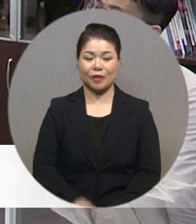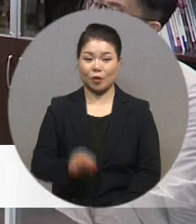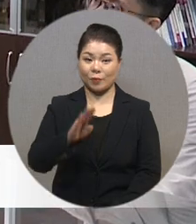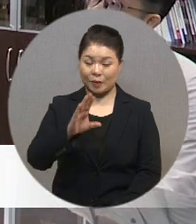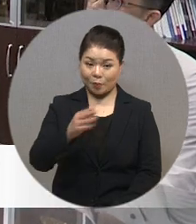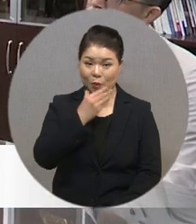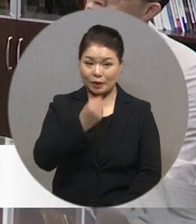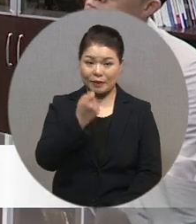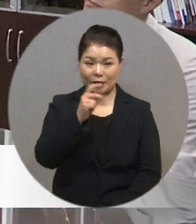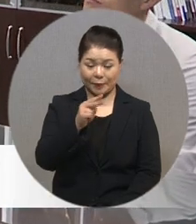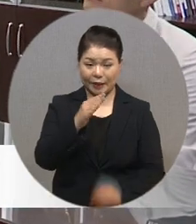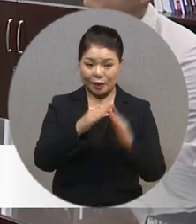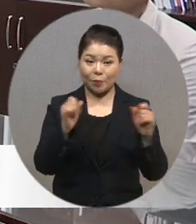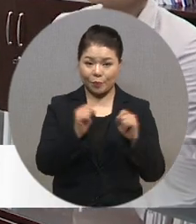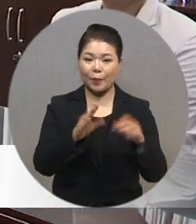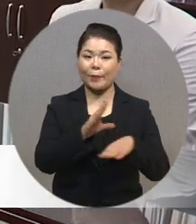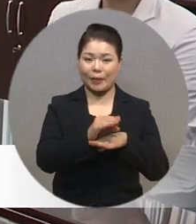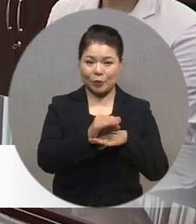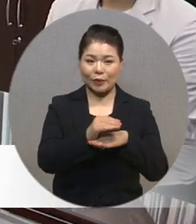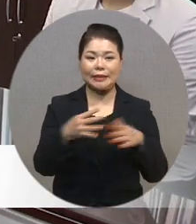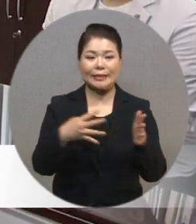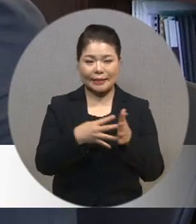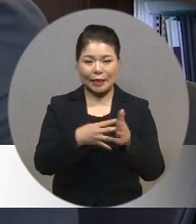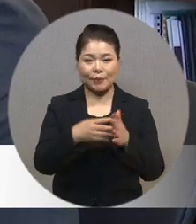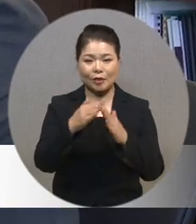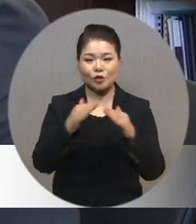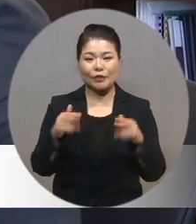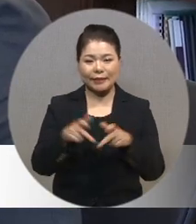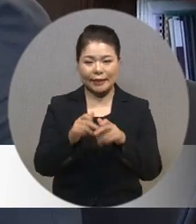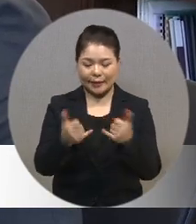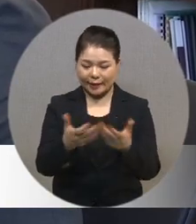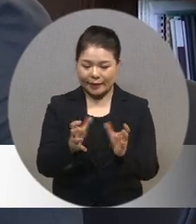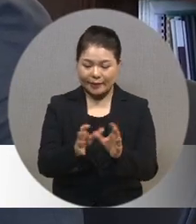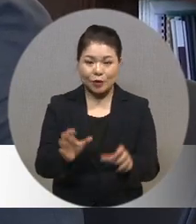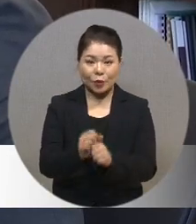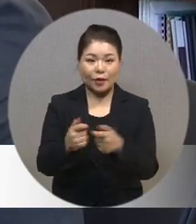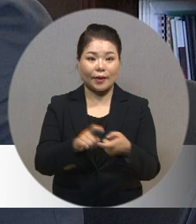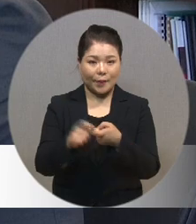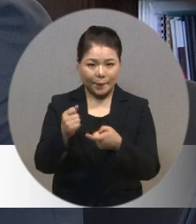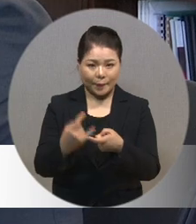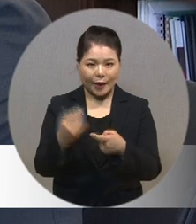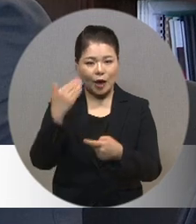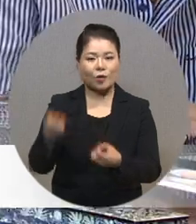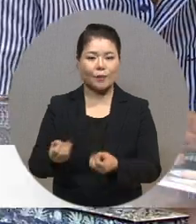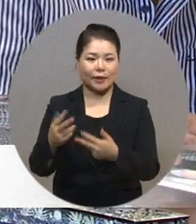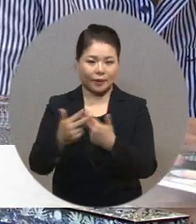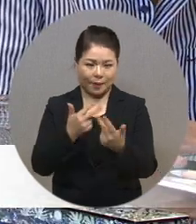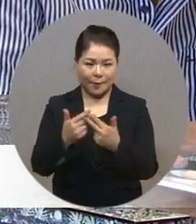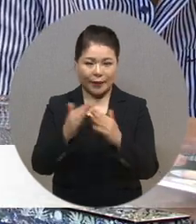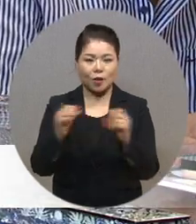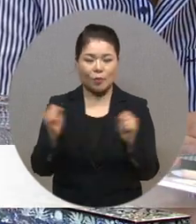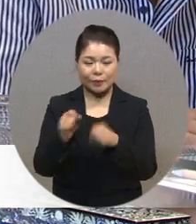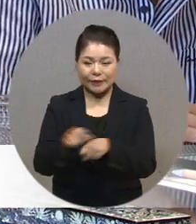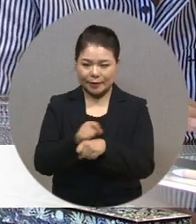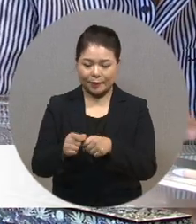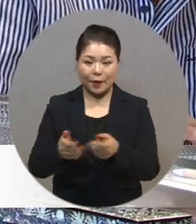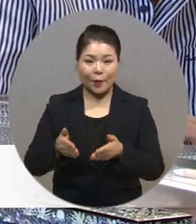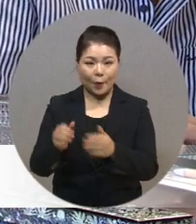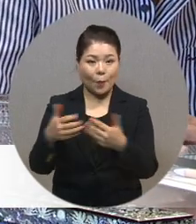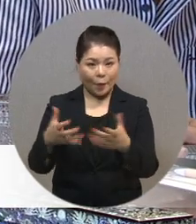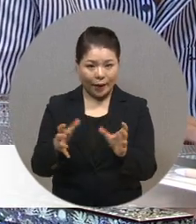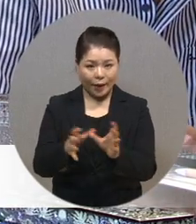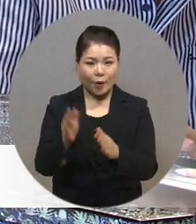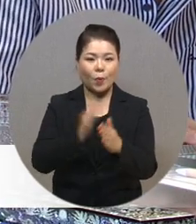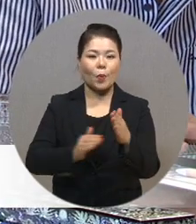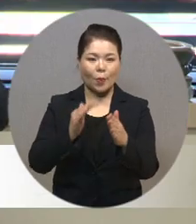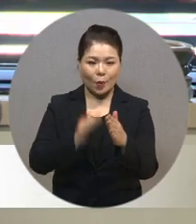WBC 복지TV 전문방송이 사단법인 전주시 장애인단체 총연합회, 사단법인 한국이벤트협회 전북특별자치도회,